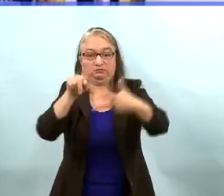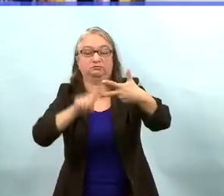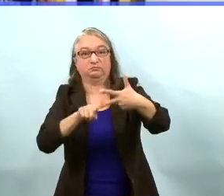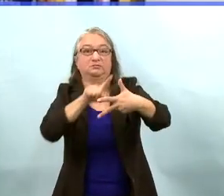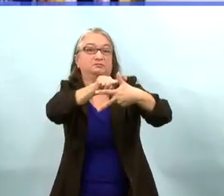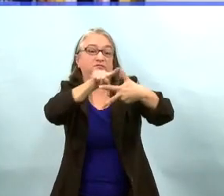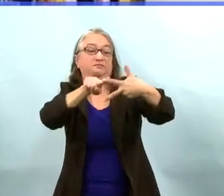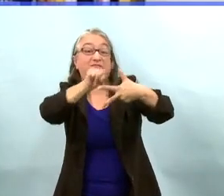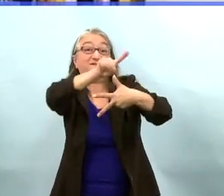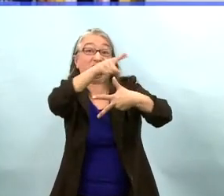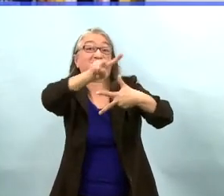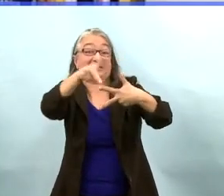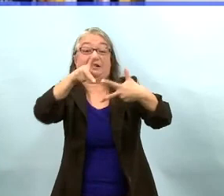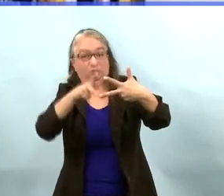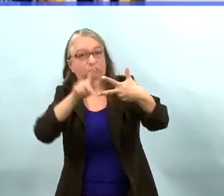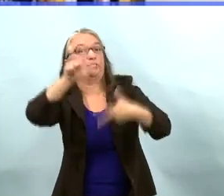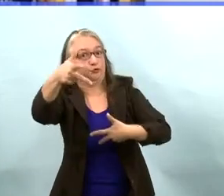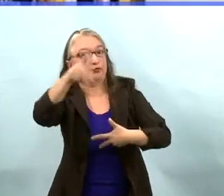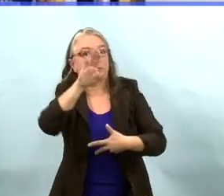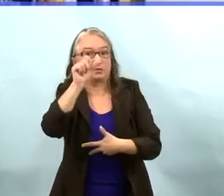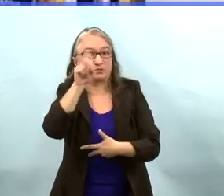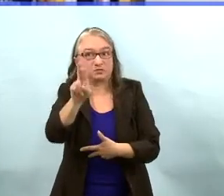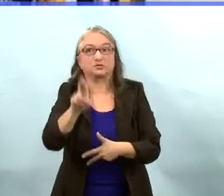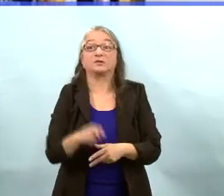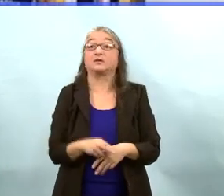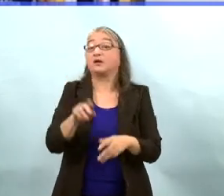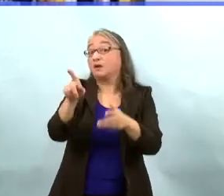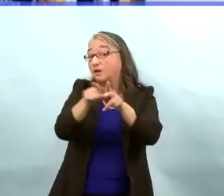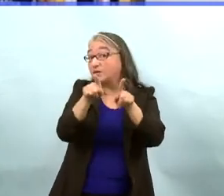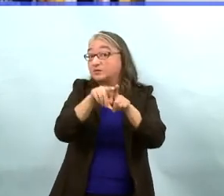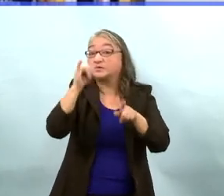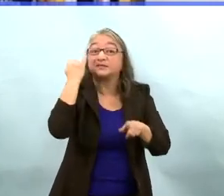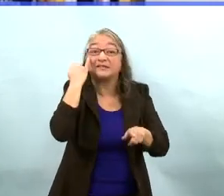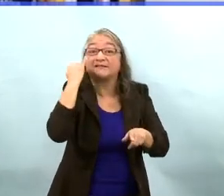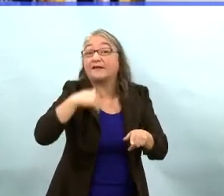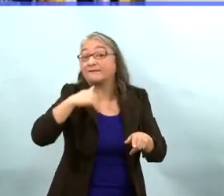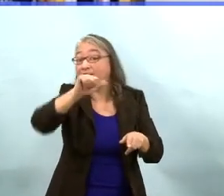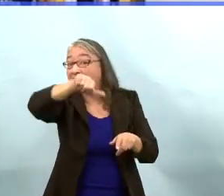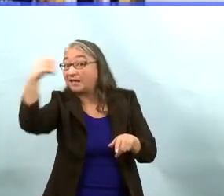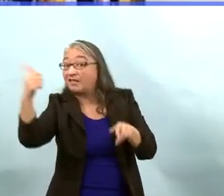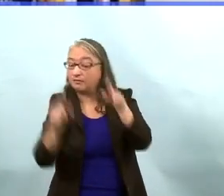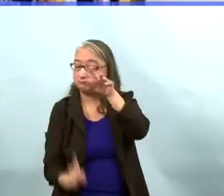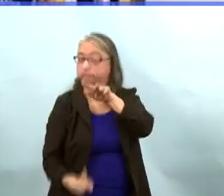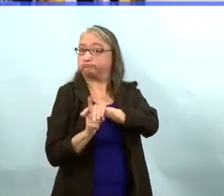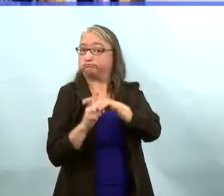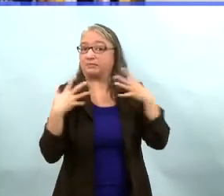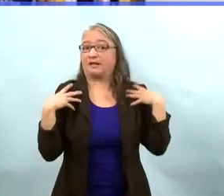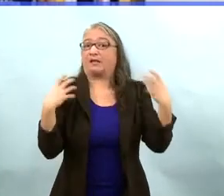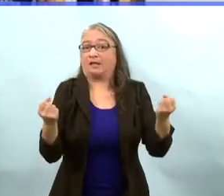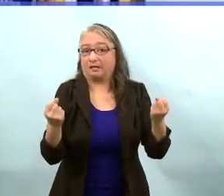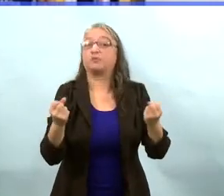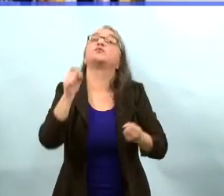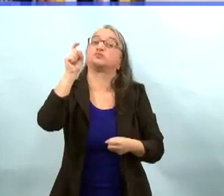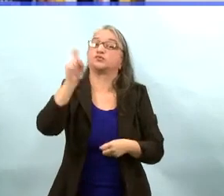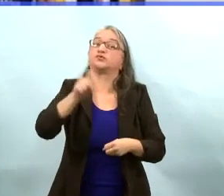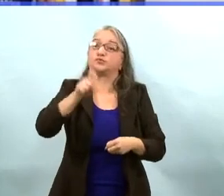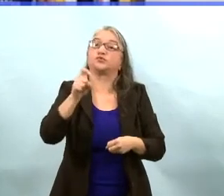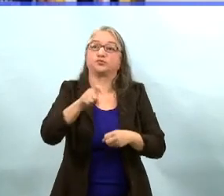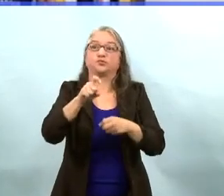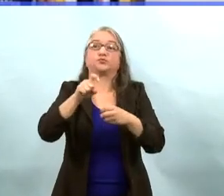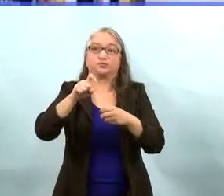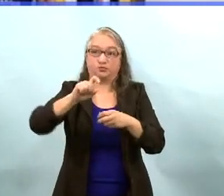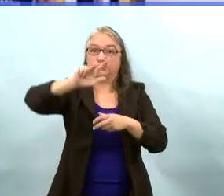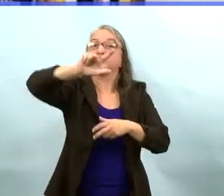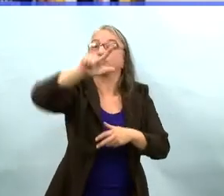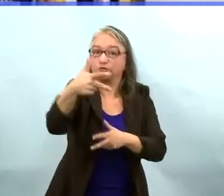ou alors les personnes qui ont une des maladies qui sont sur la liste que vous trouverez sur notre site web. On sait que ces gens-là sont encore assez protégés,